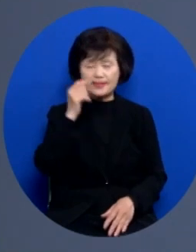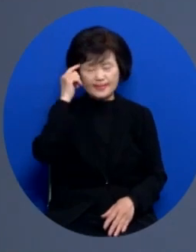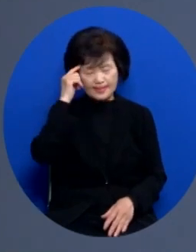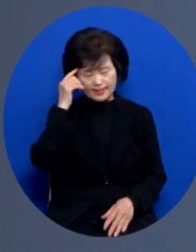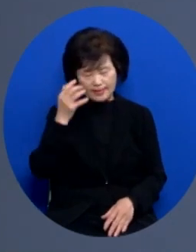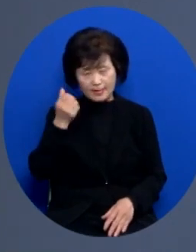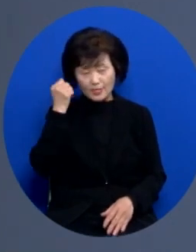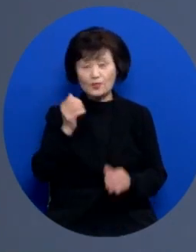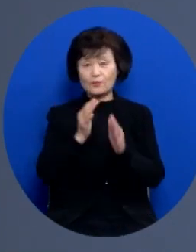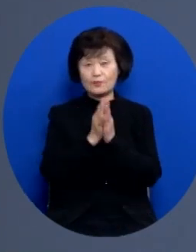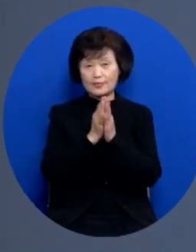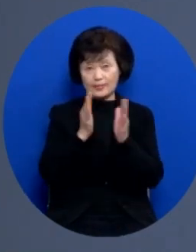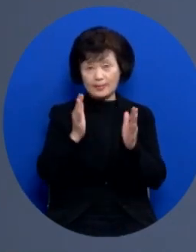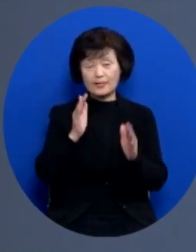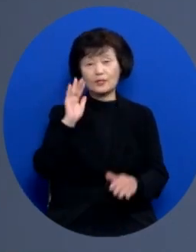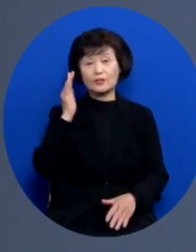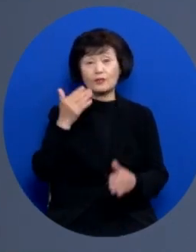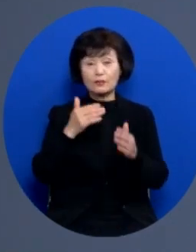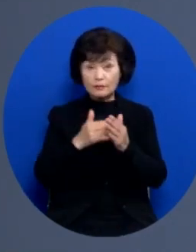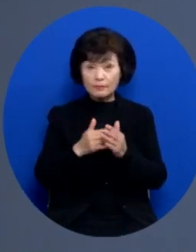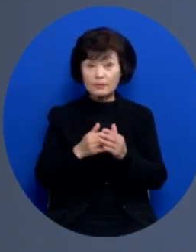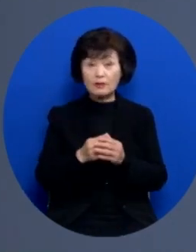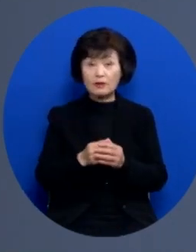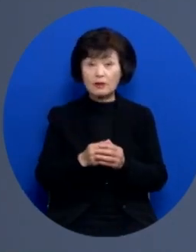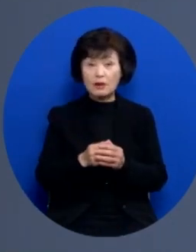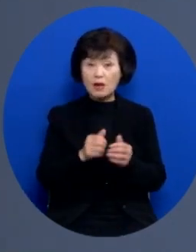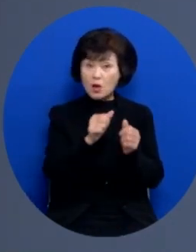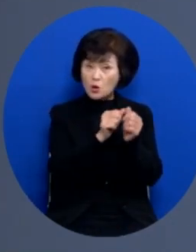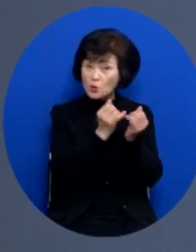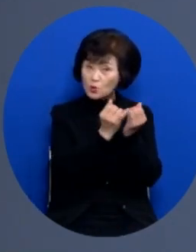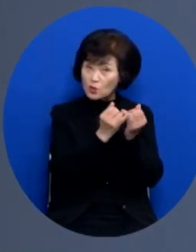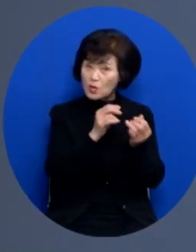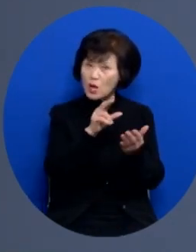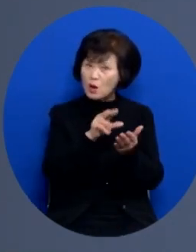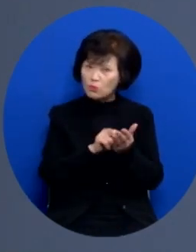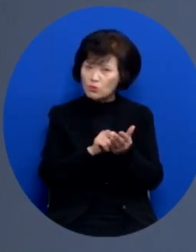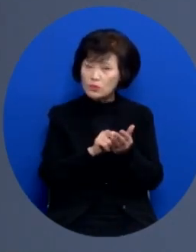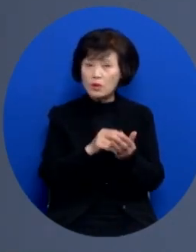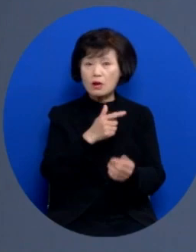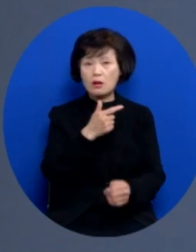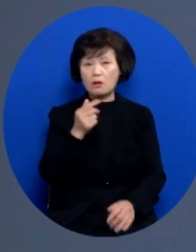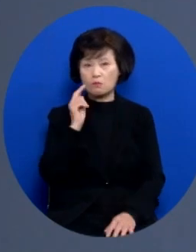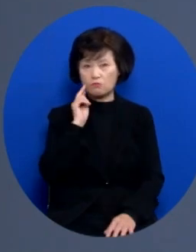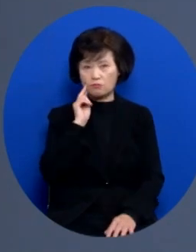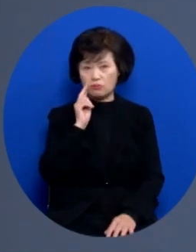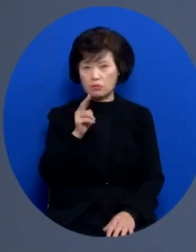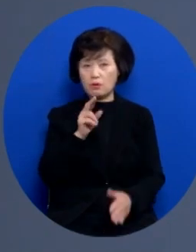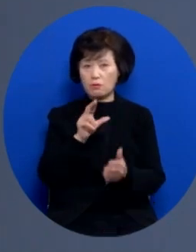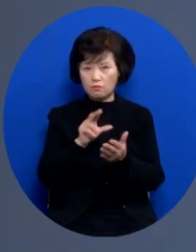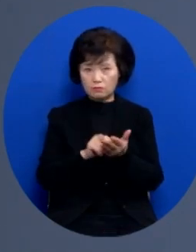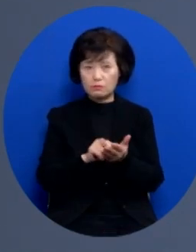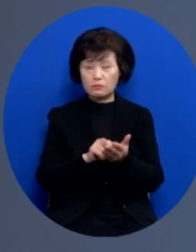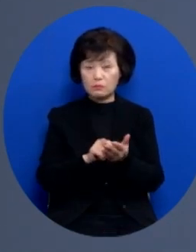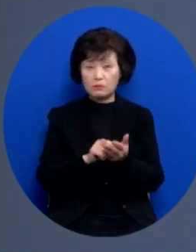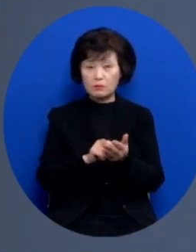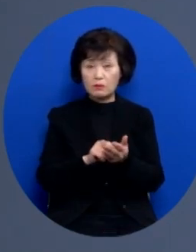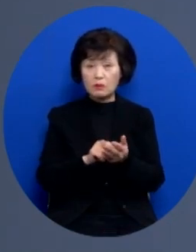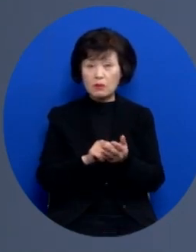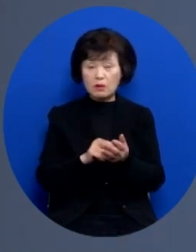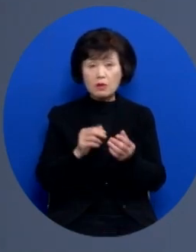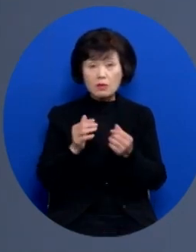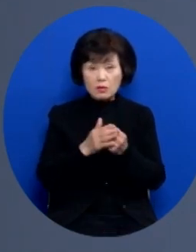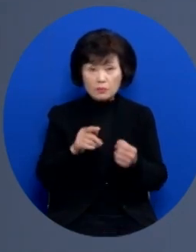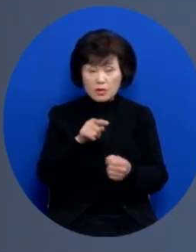생각을 해서 시작을 하게 됐는데 하다 보니까 동성애라는 문제가 너무너무 심각한 거예요. 그래서 이제 이